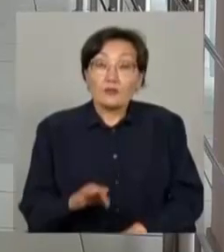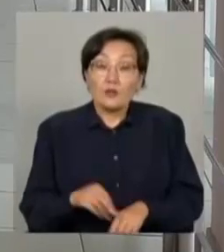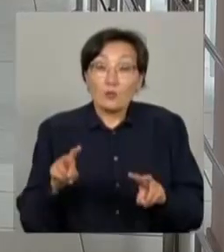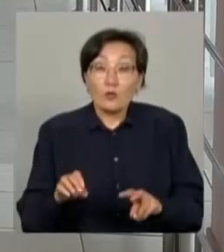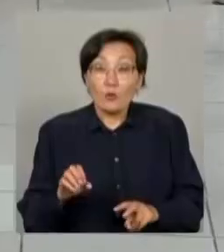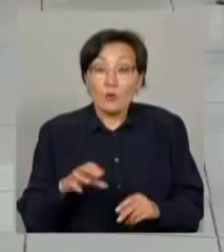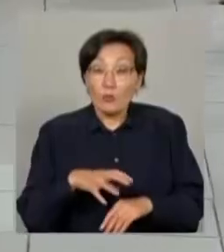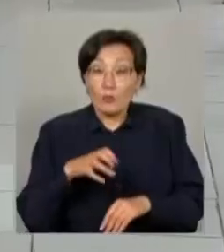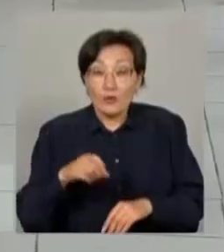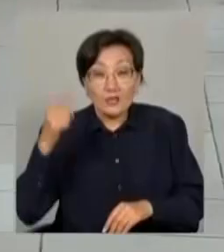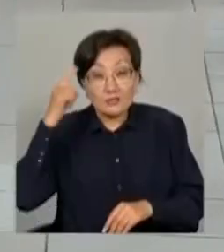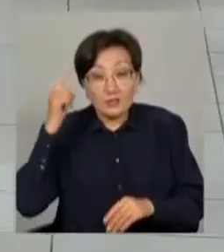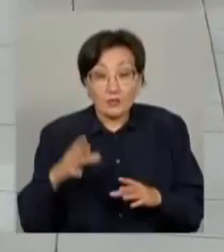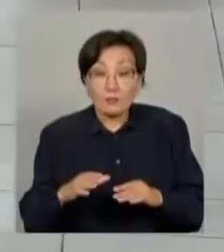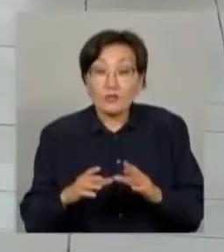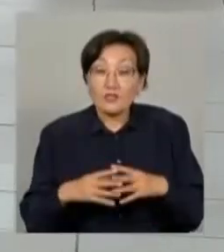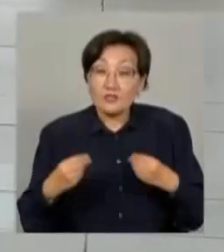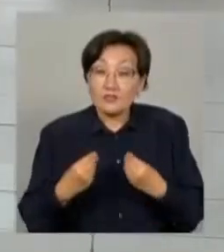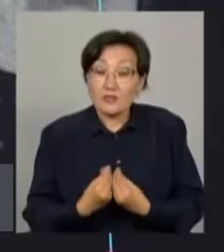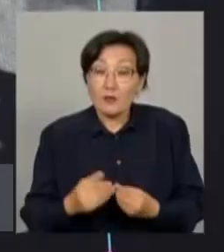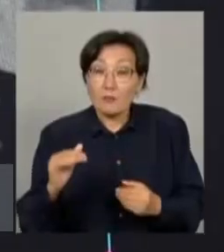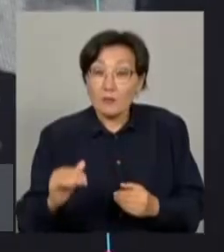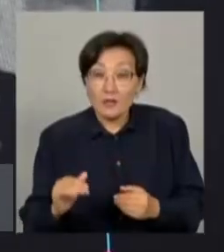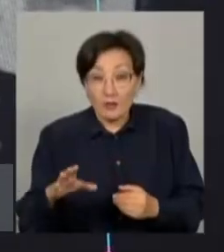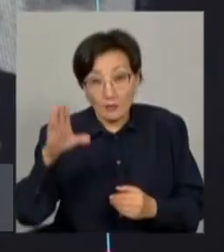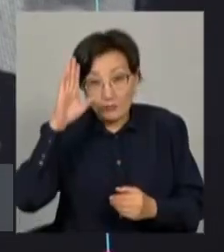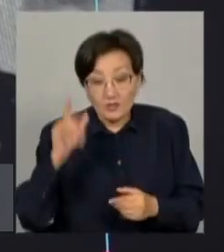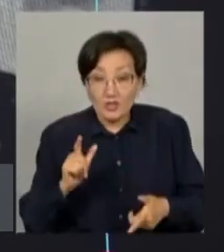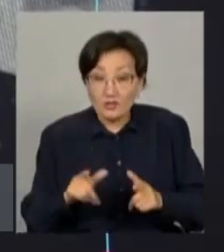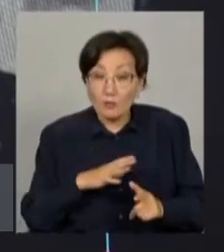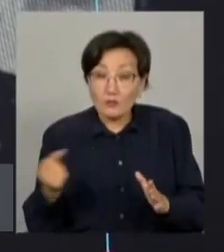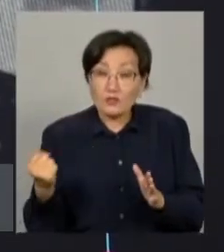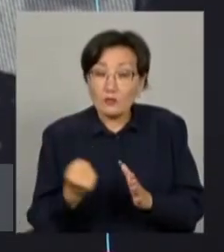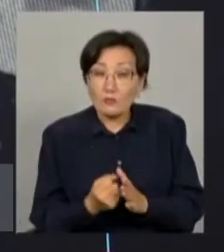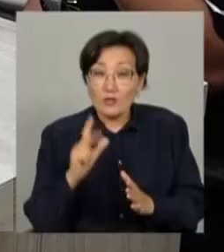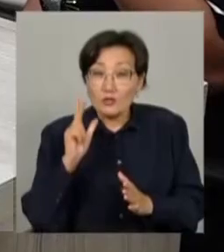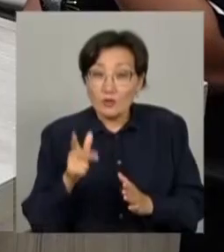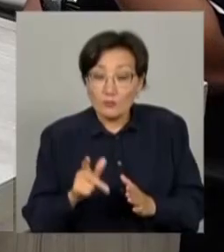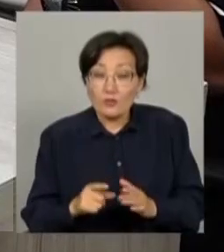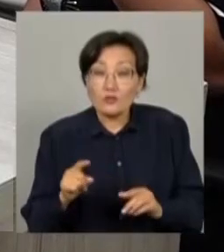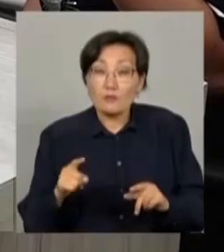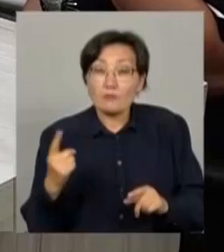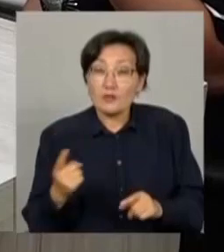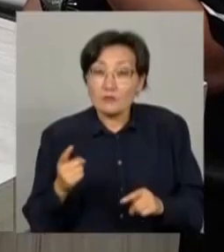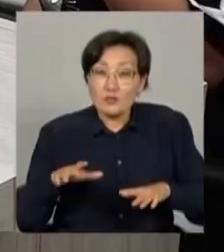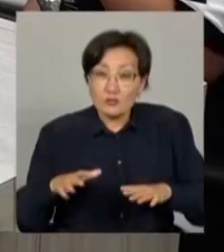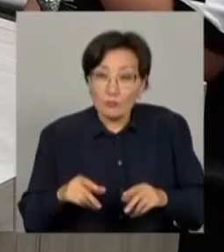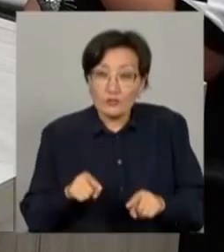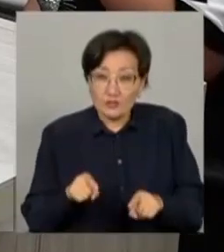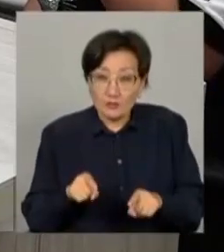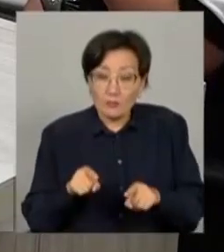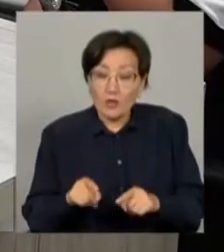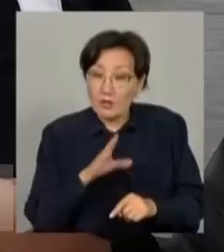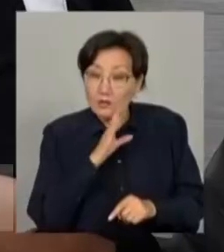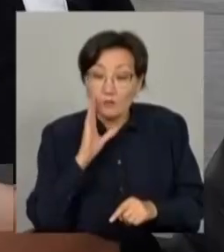опухоль головного мозга — для семьи маленького Мухаммеда Али стал настоящим ударом. 3 года у мальчика случился первый приступ эпилепсии. Со слов